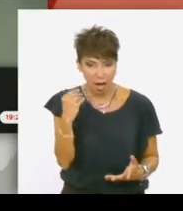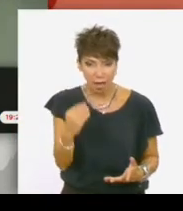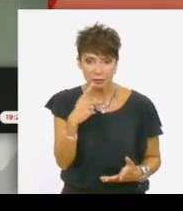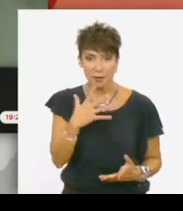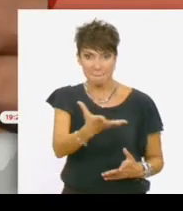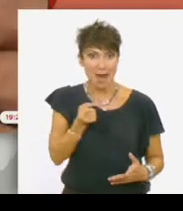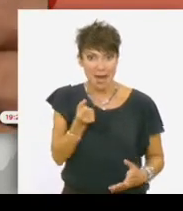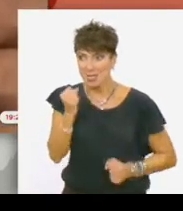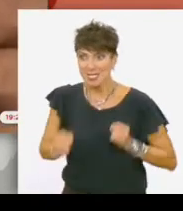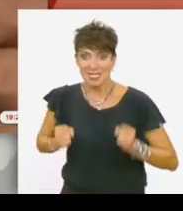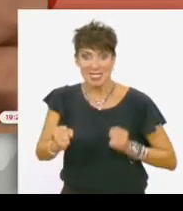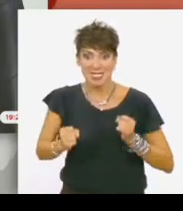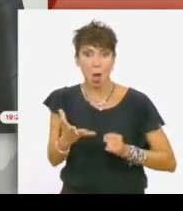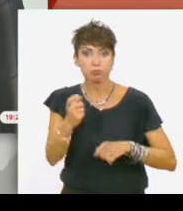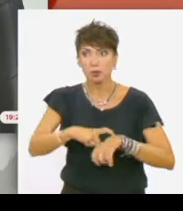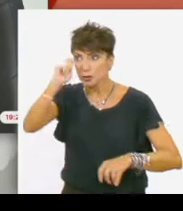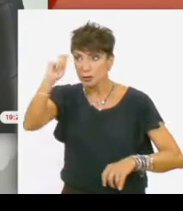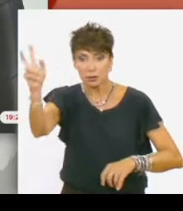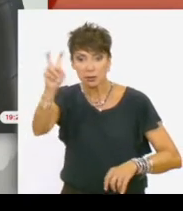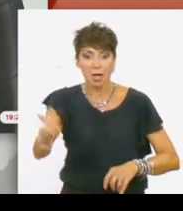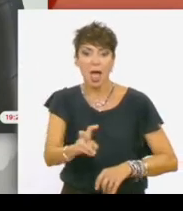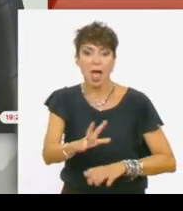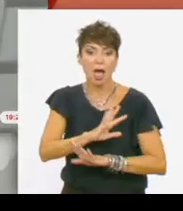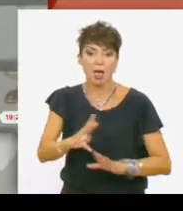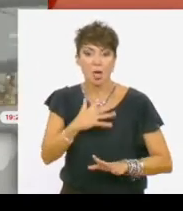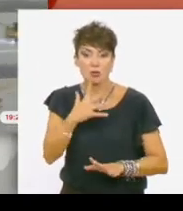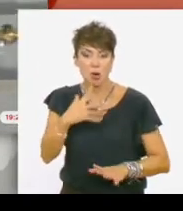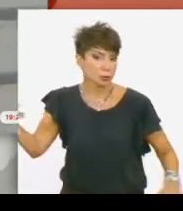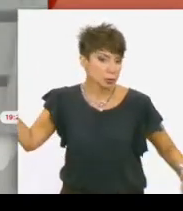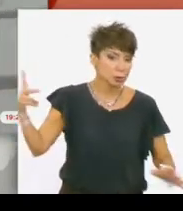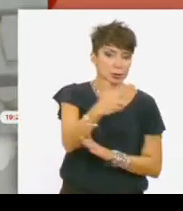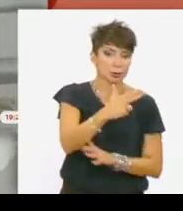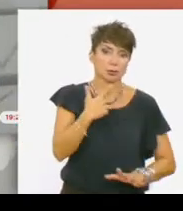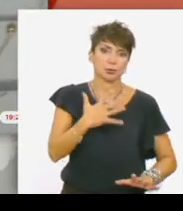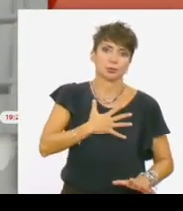πάω, τρέχω να προλάβω τη ΔΕΗ να μην κλείσει γιατί θα μου κόψουν το ρεύμα.